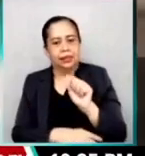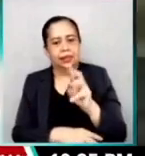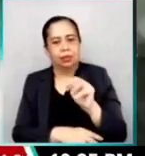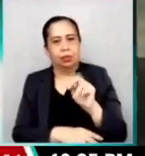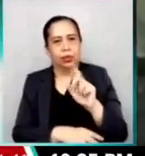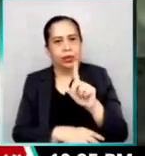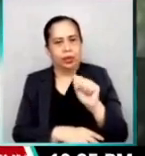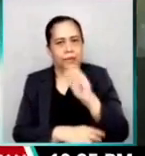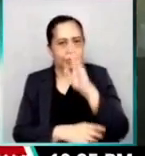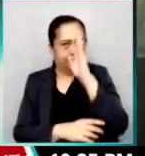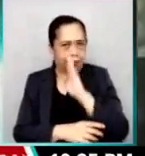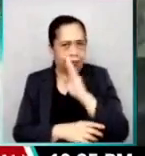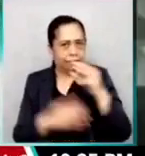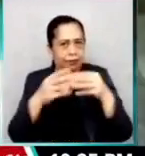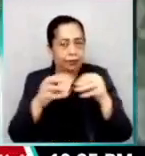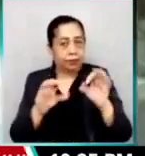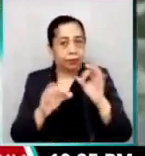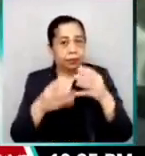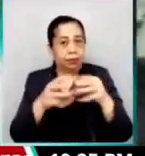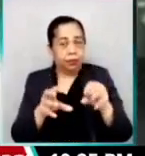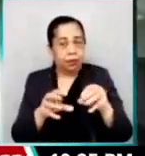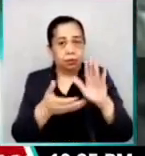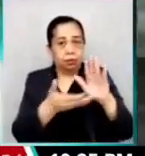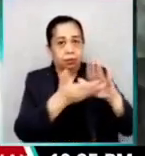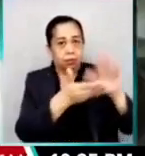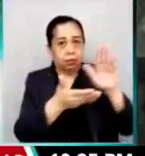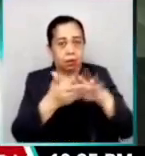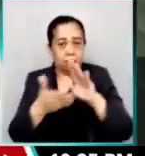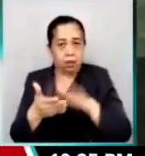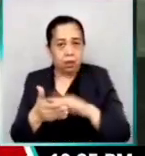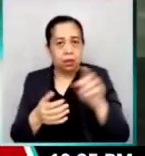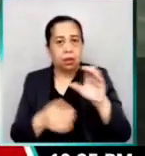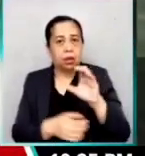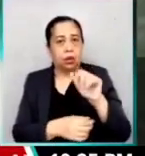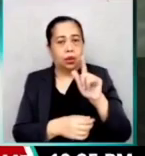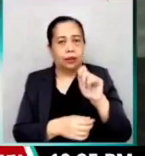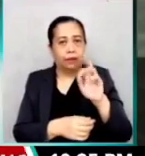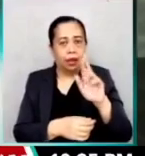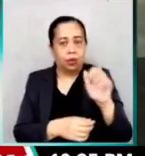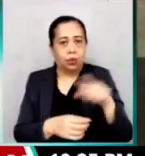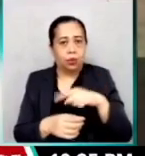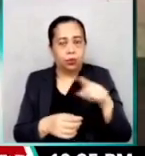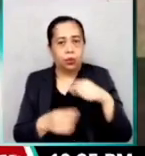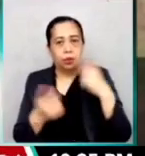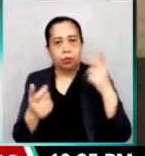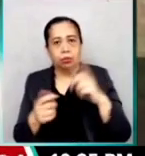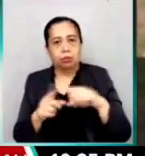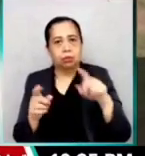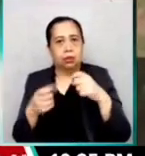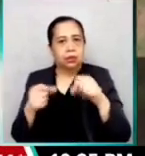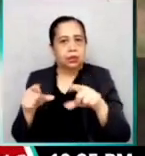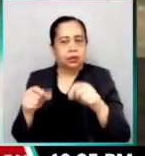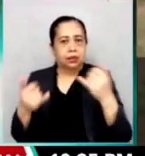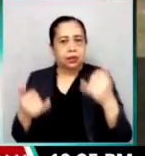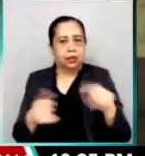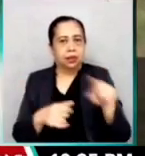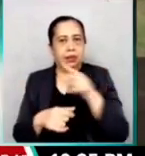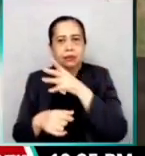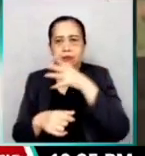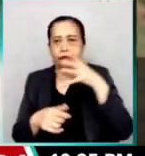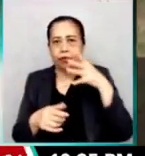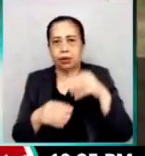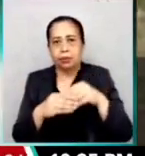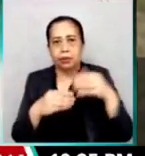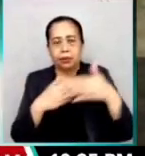na itlog kung ang itlog nagmamahal. Ang cauliflower, 8 pesos kada kilo na lang binibenta ng mga magsasaka sa Catalina,